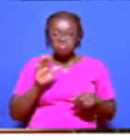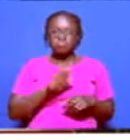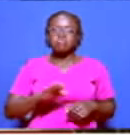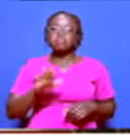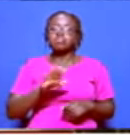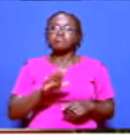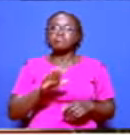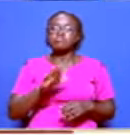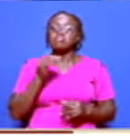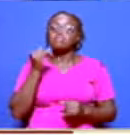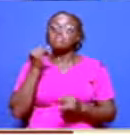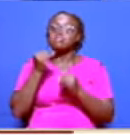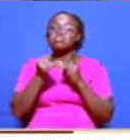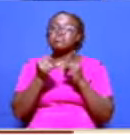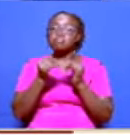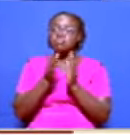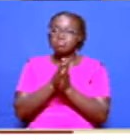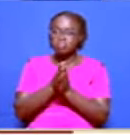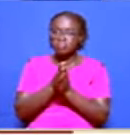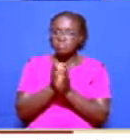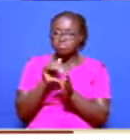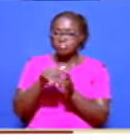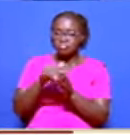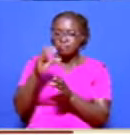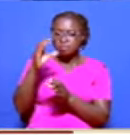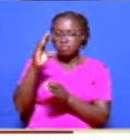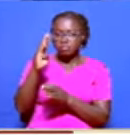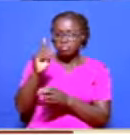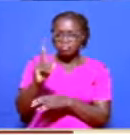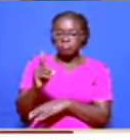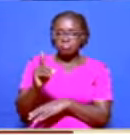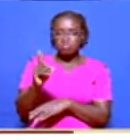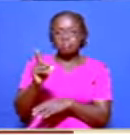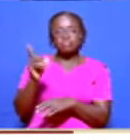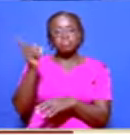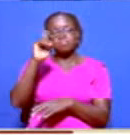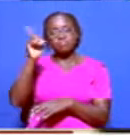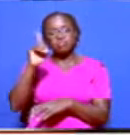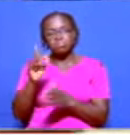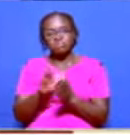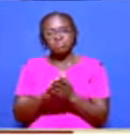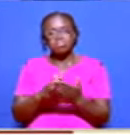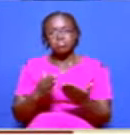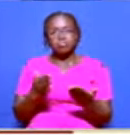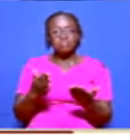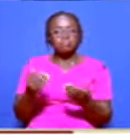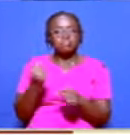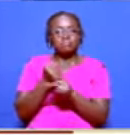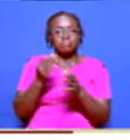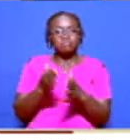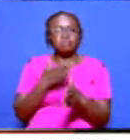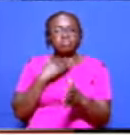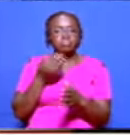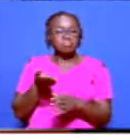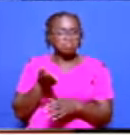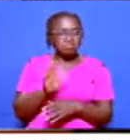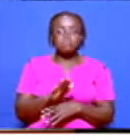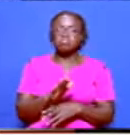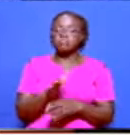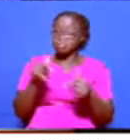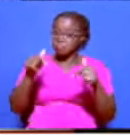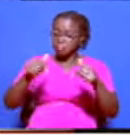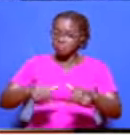destination within CBD, within Nairobi. And whoever of our employees who wanted to come back is here today, so